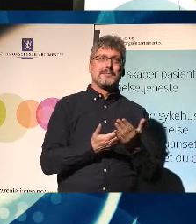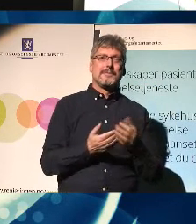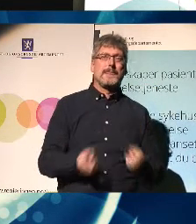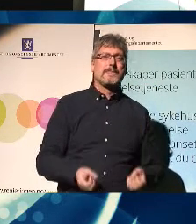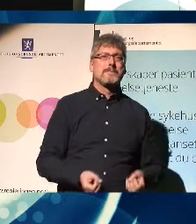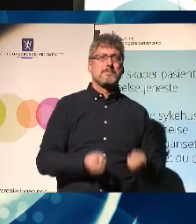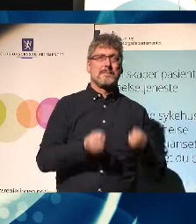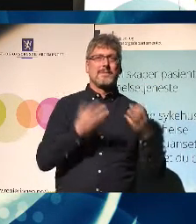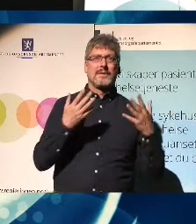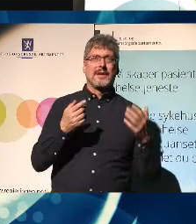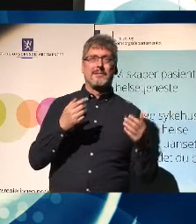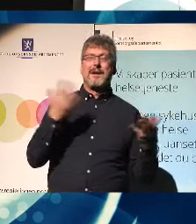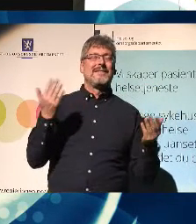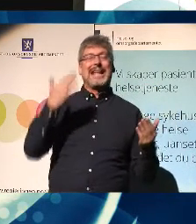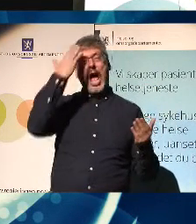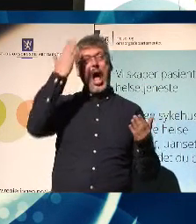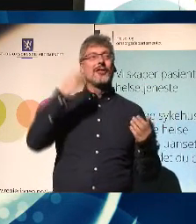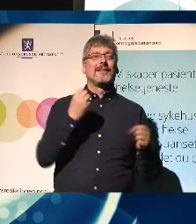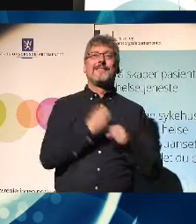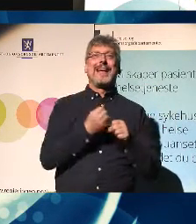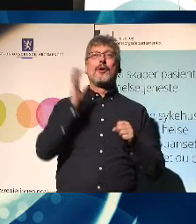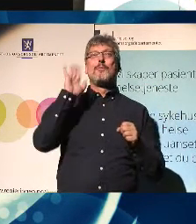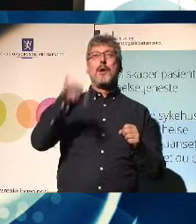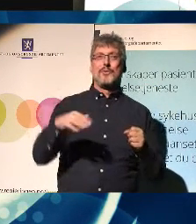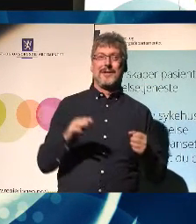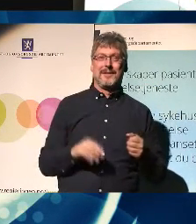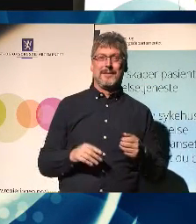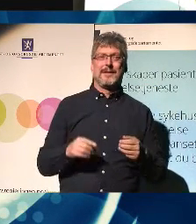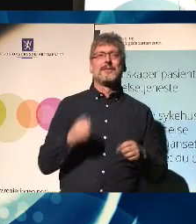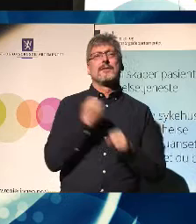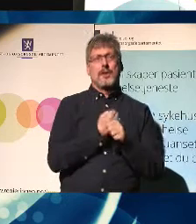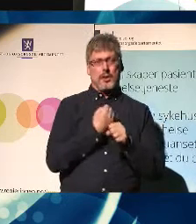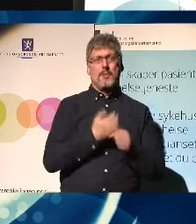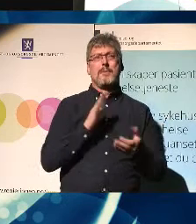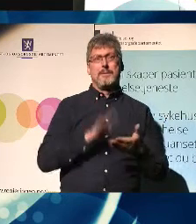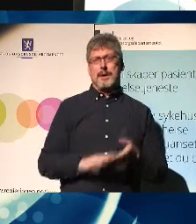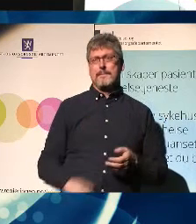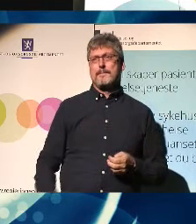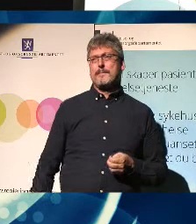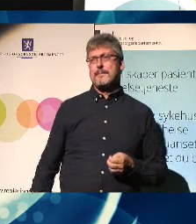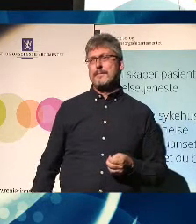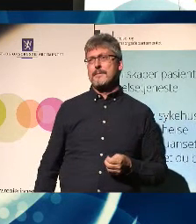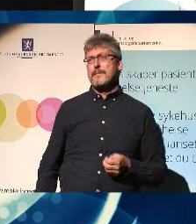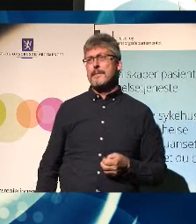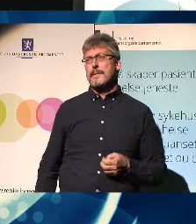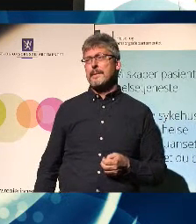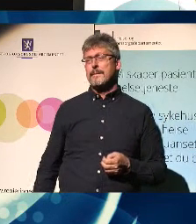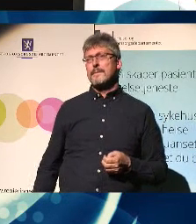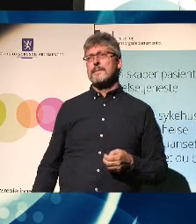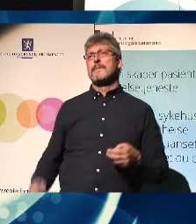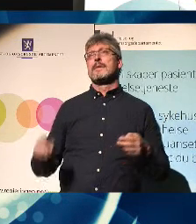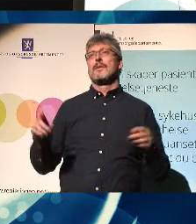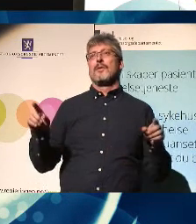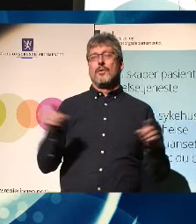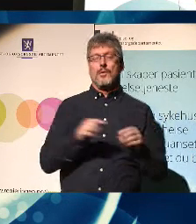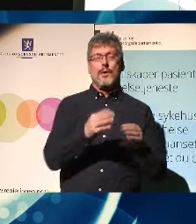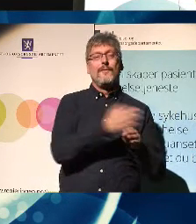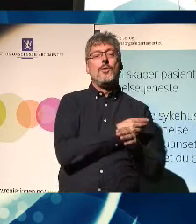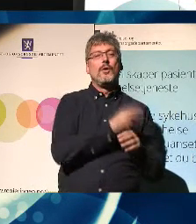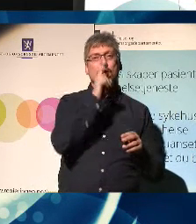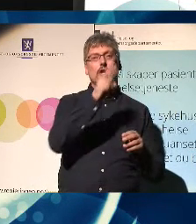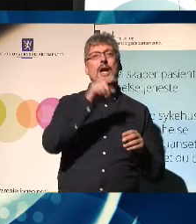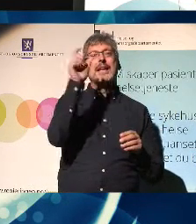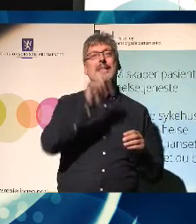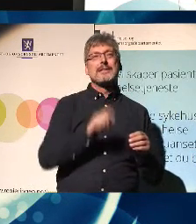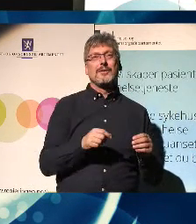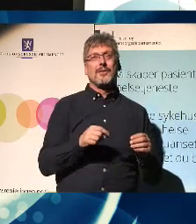redning hvilken hatt vi kommer ut med. Så vi skal jobbe med det. Og så før jeg kommer inn på de nye risikoene av denne sagt, så det